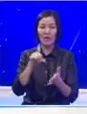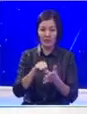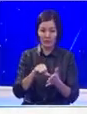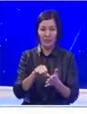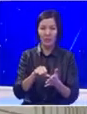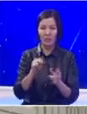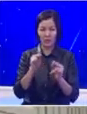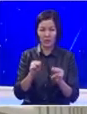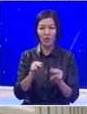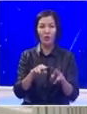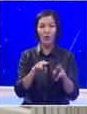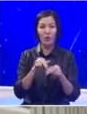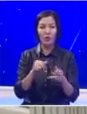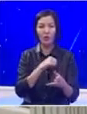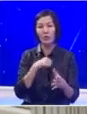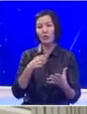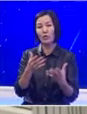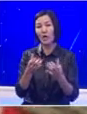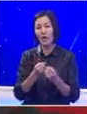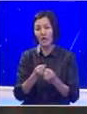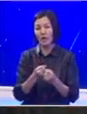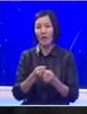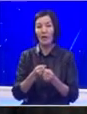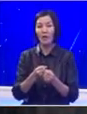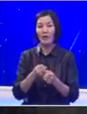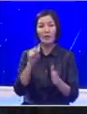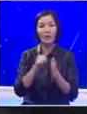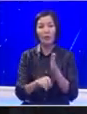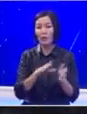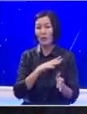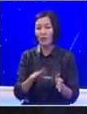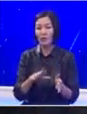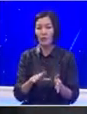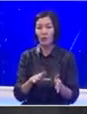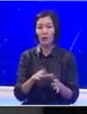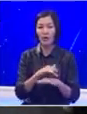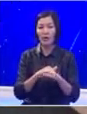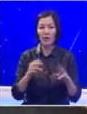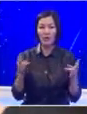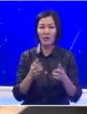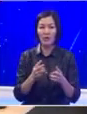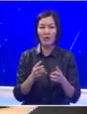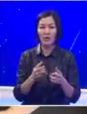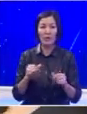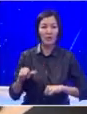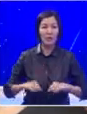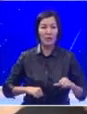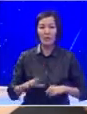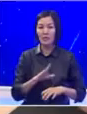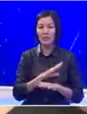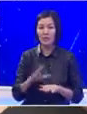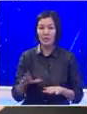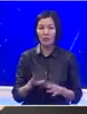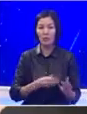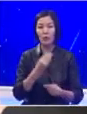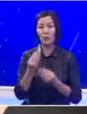неге көтеріліске. Бұнан кейін барып алса алған шығар. Сол балаларымызды ақтап берулеріңізді сұраймыз. Олар фашист емес, террорист емес. Олар деген